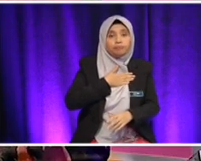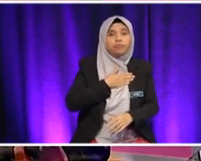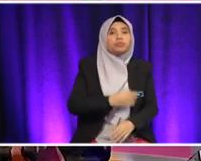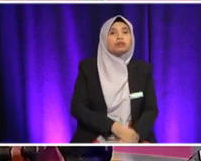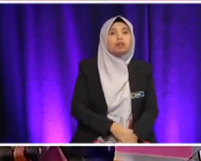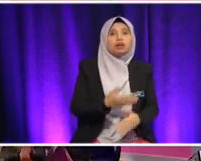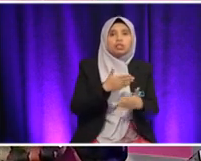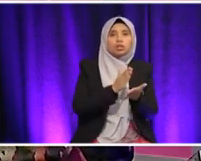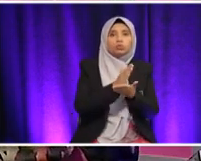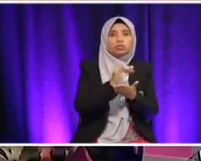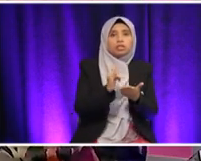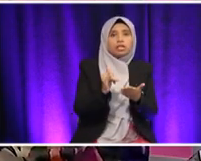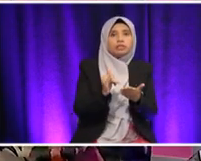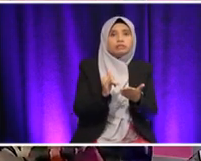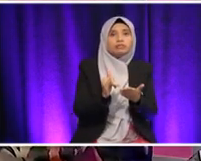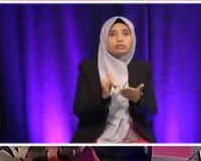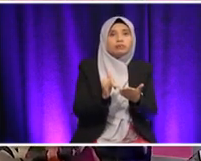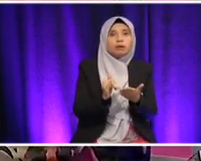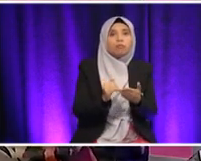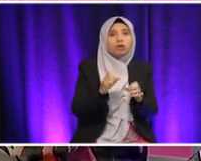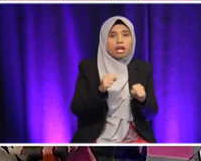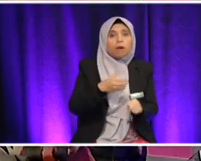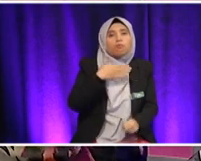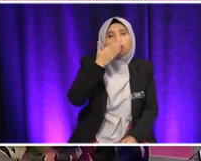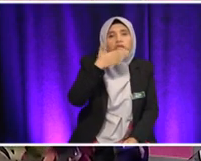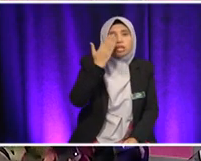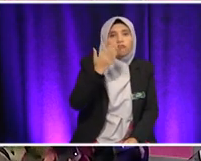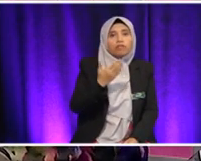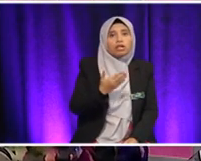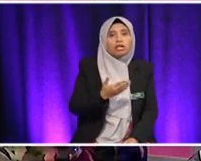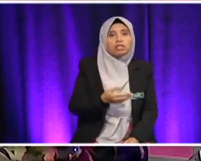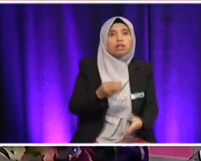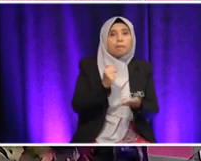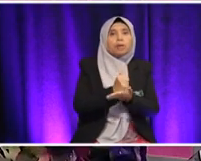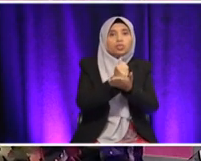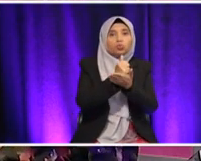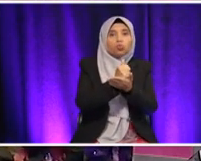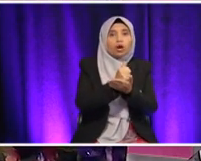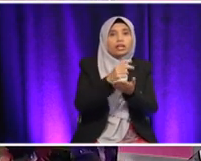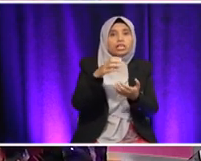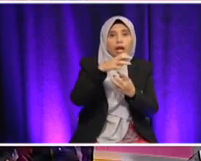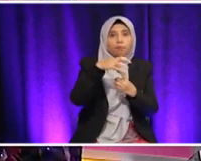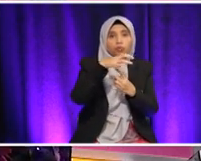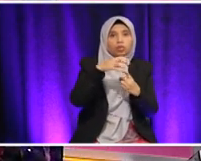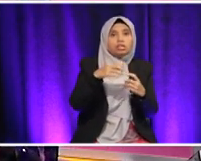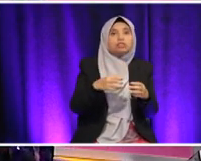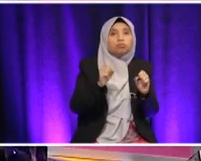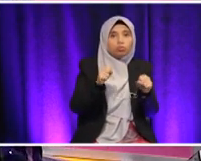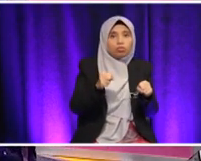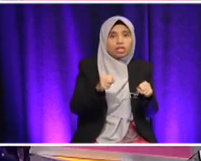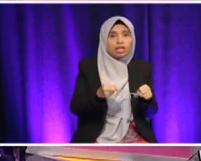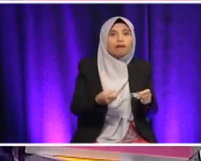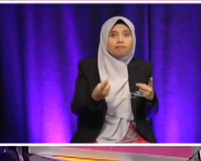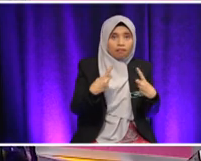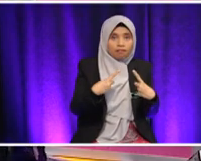teruskan tekanan sehingga warga emas labu nafas bantuan setelah sampai atau penjaga yang melakukan CBR telah